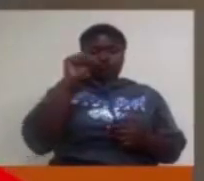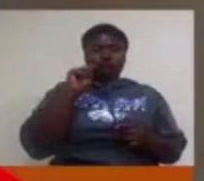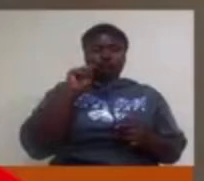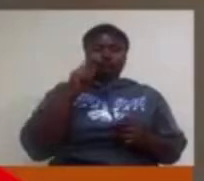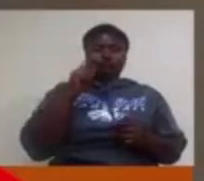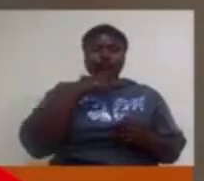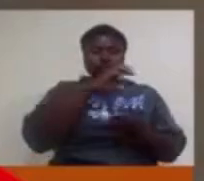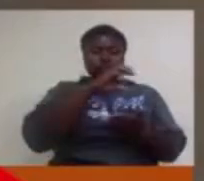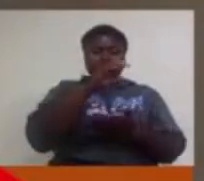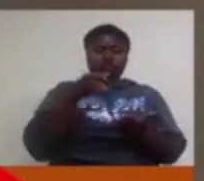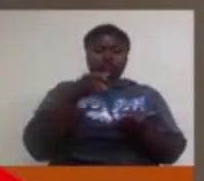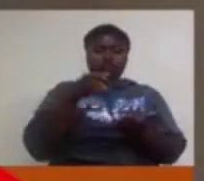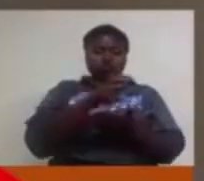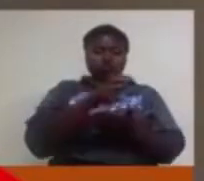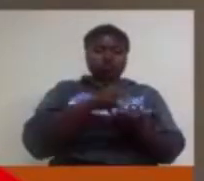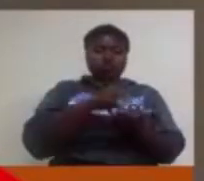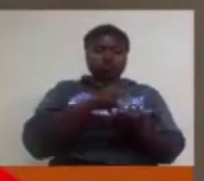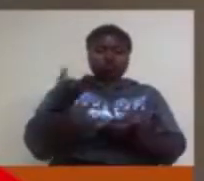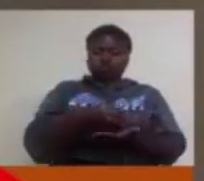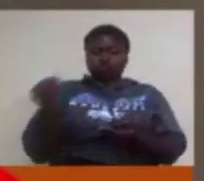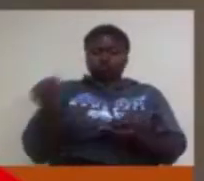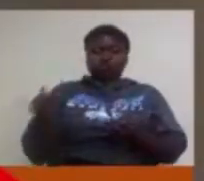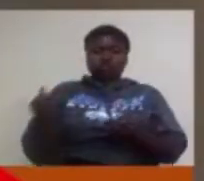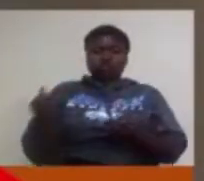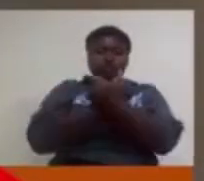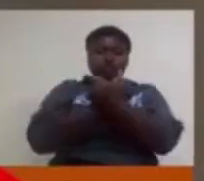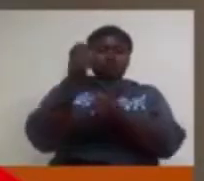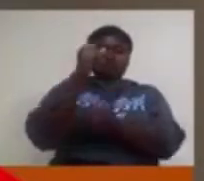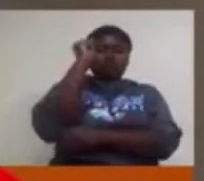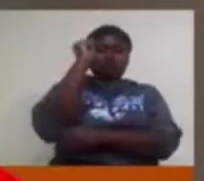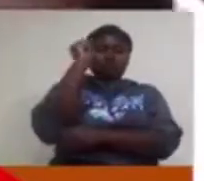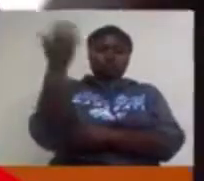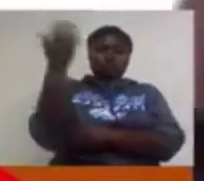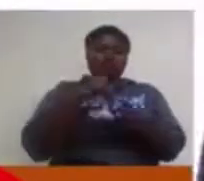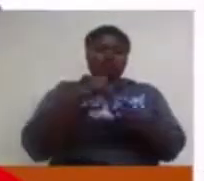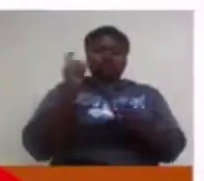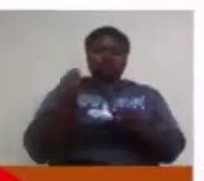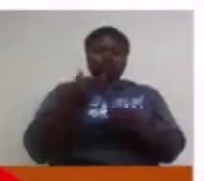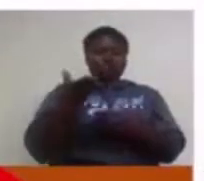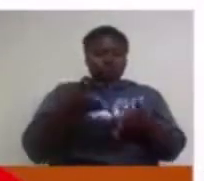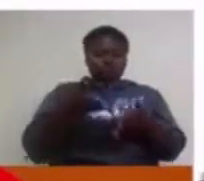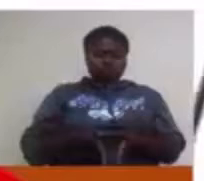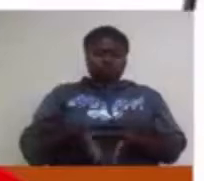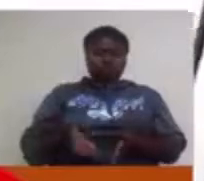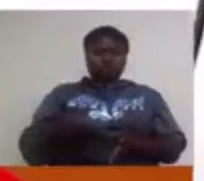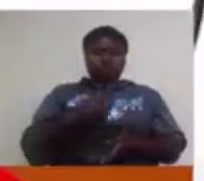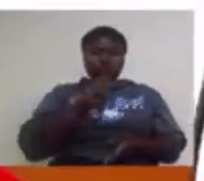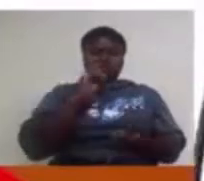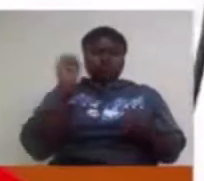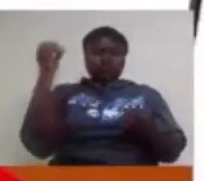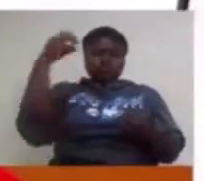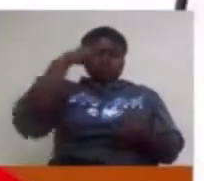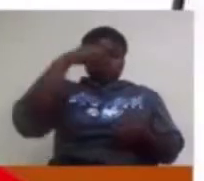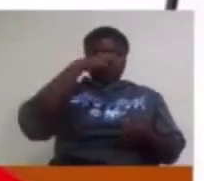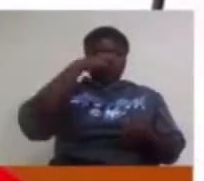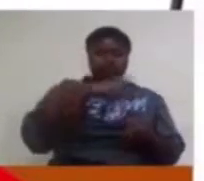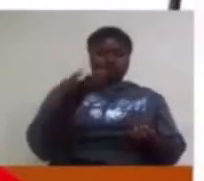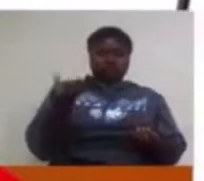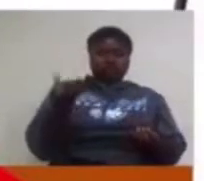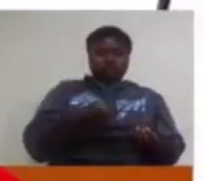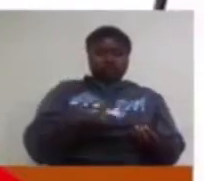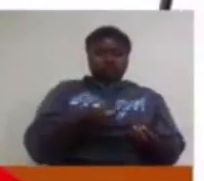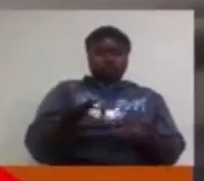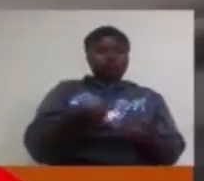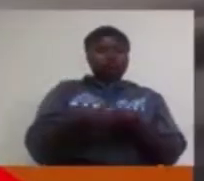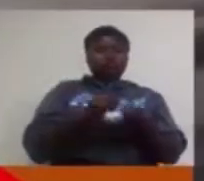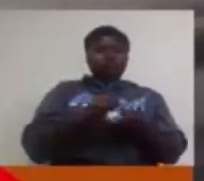Kamket na kumuhe ugitiri muiganu amureu nigukorwo orotetwo na agathitango na Thitango cia